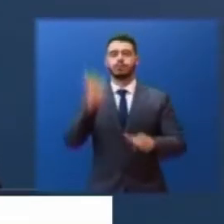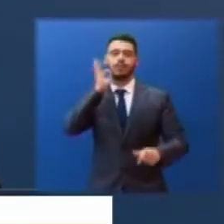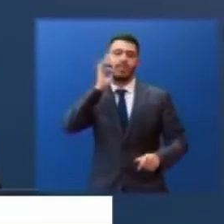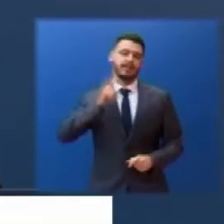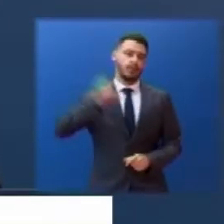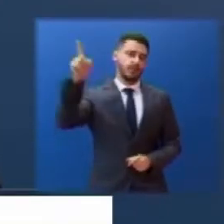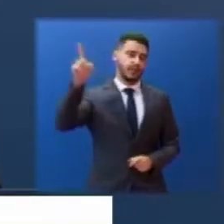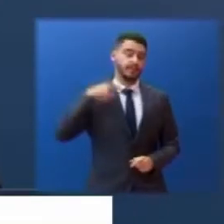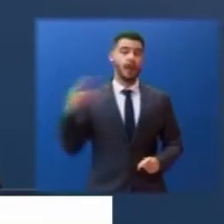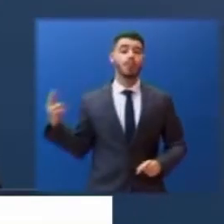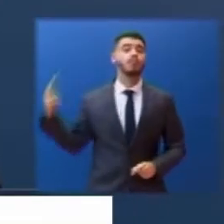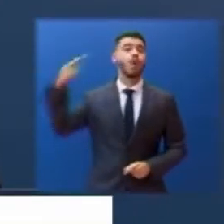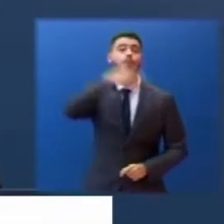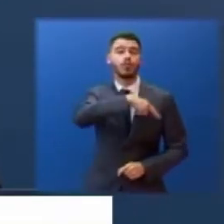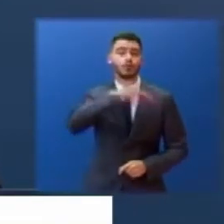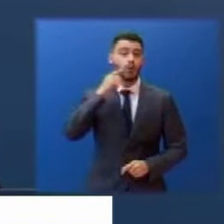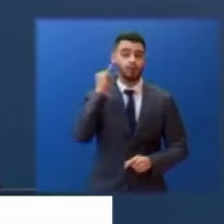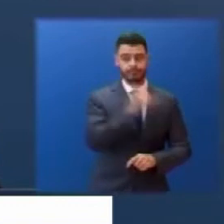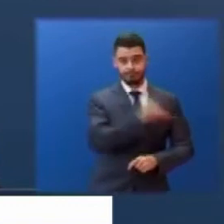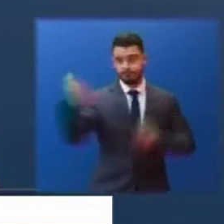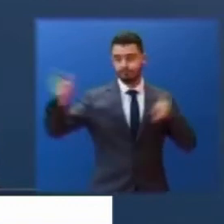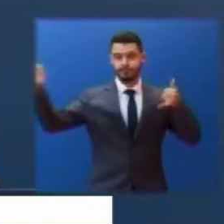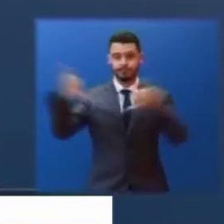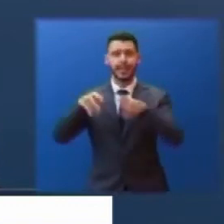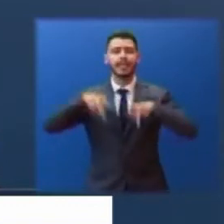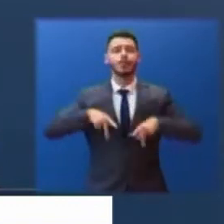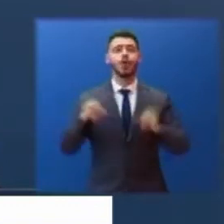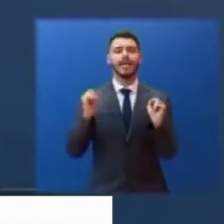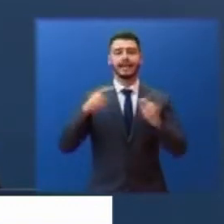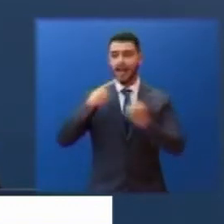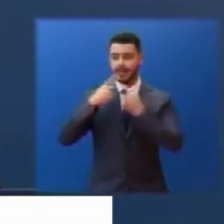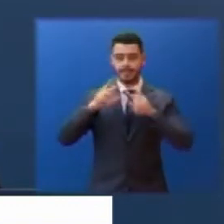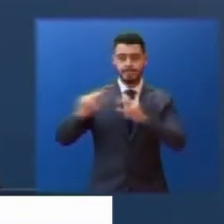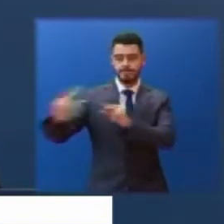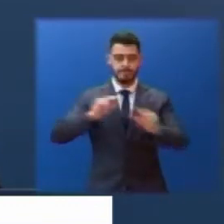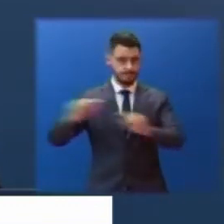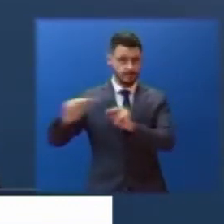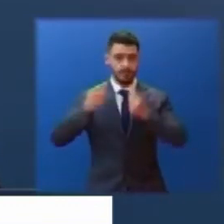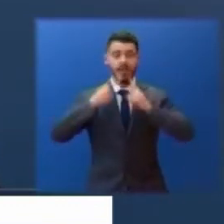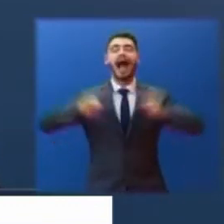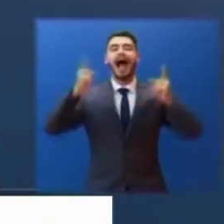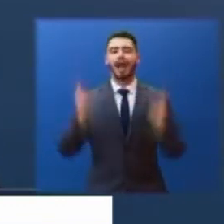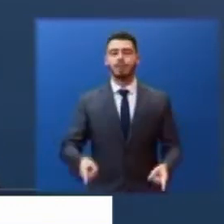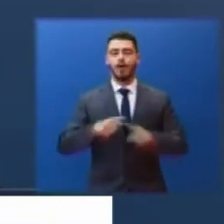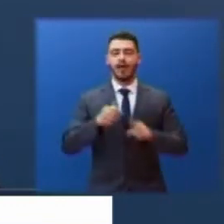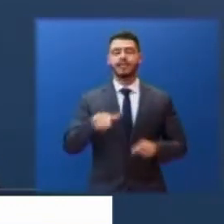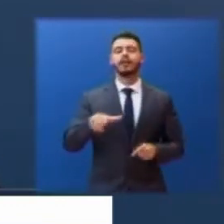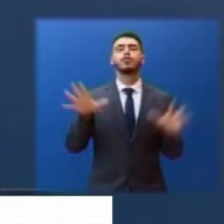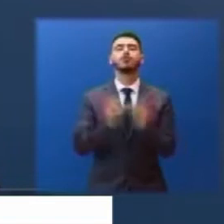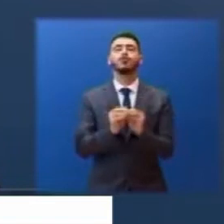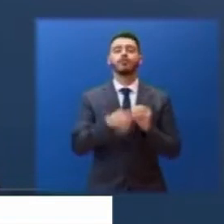Ο Πρωθυπουργός, μετά από επικοινωνία του με τον Υπουργό Υγείας, αποφάσισε την εφαρμογή τοπικού lockdown στις περιφερειακές